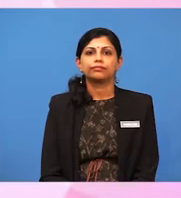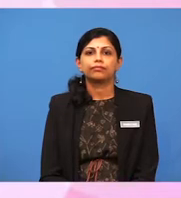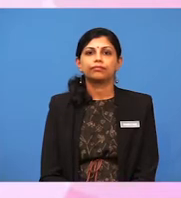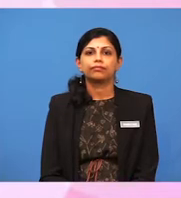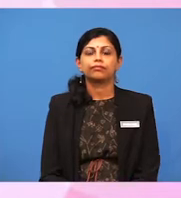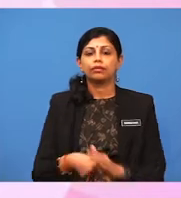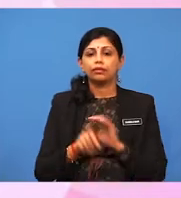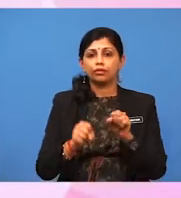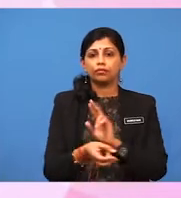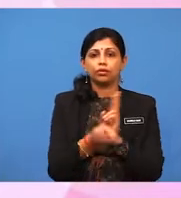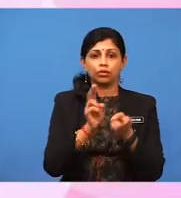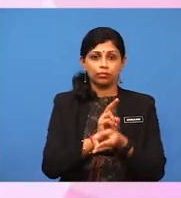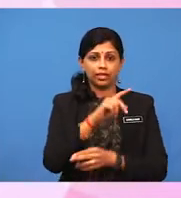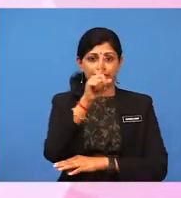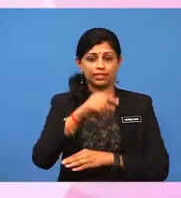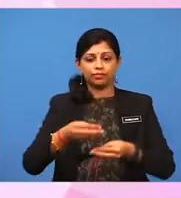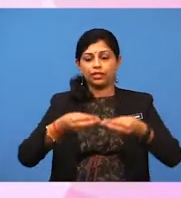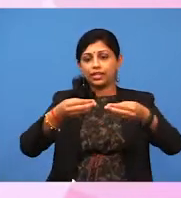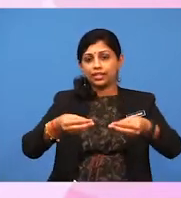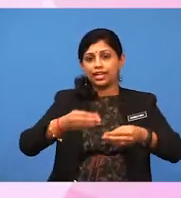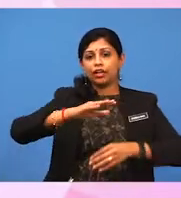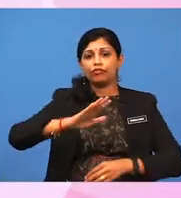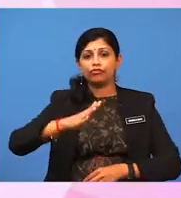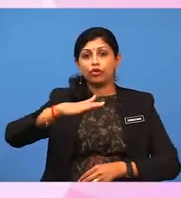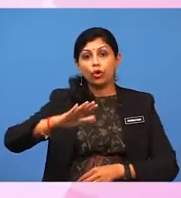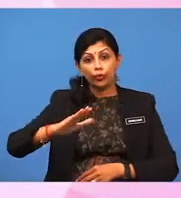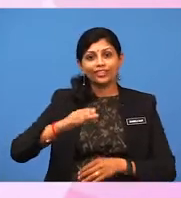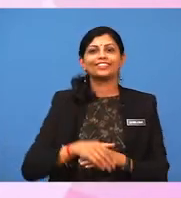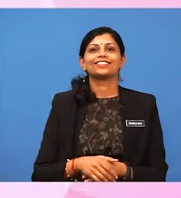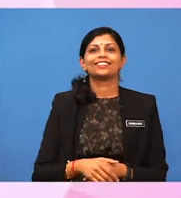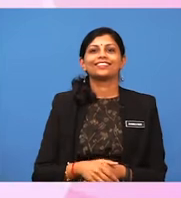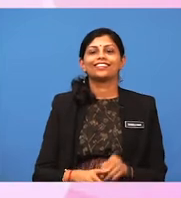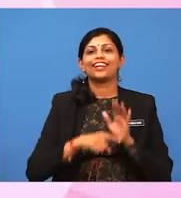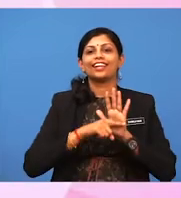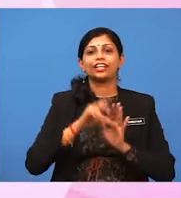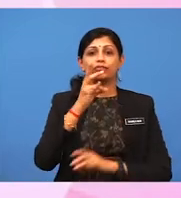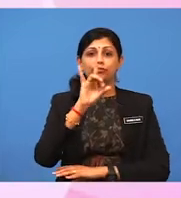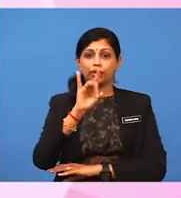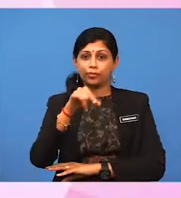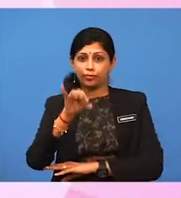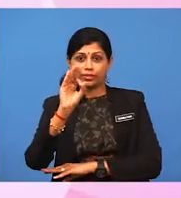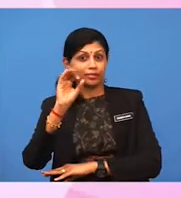78.90. Pemboleh ubah z diberi nilai float iaitu negatif